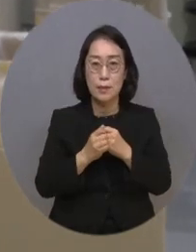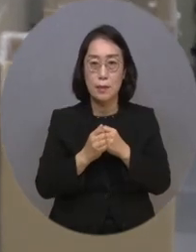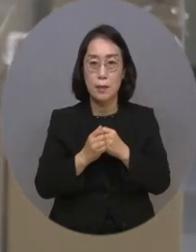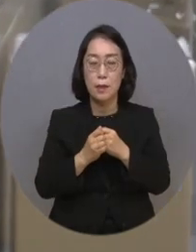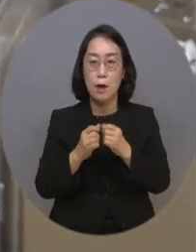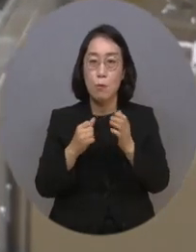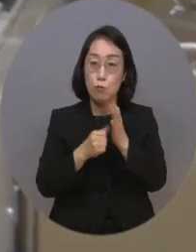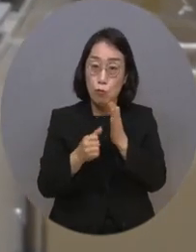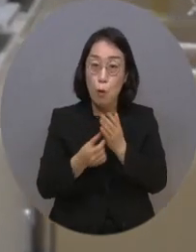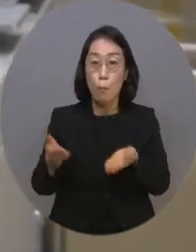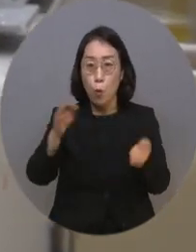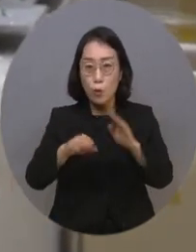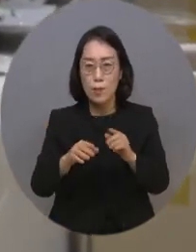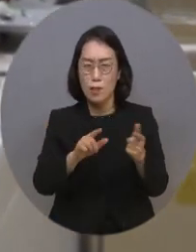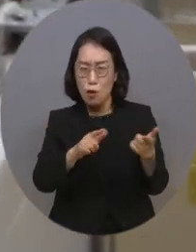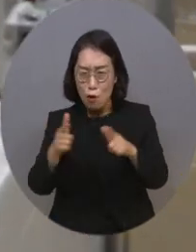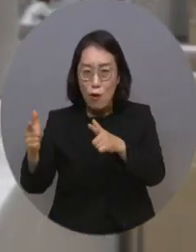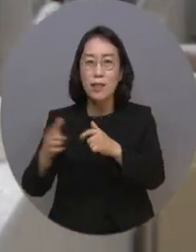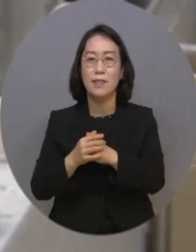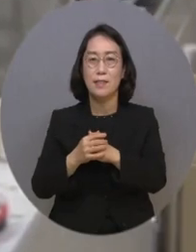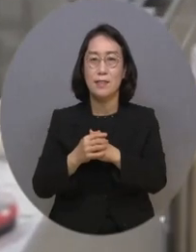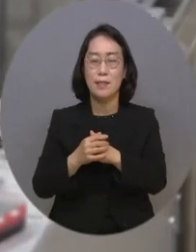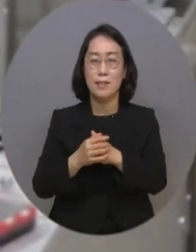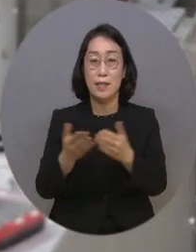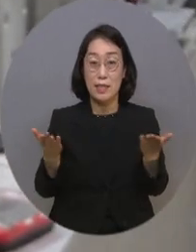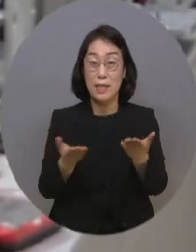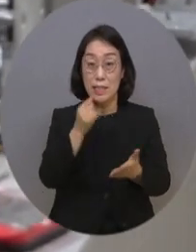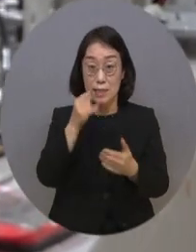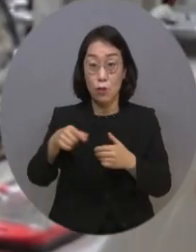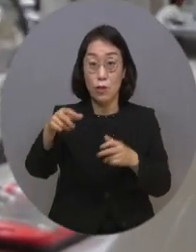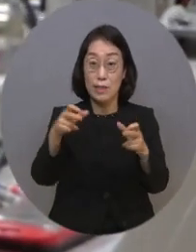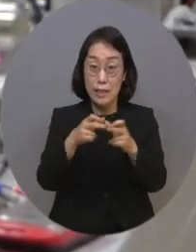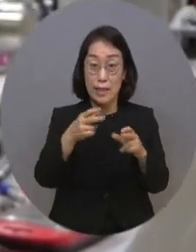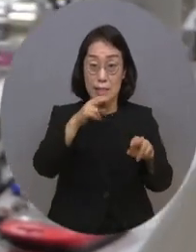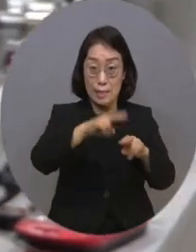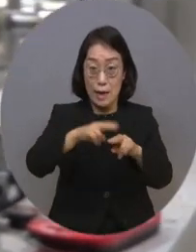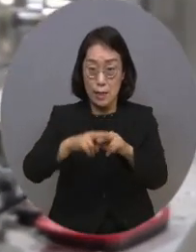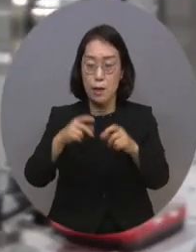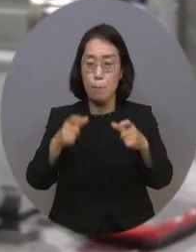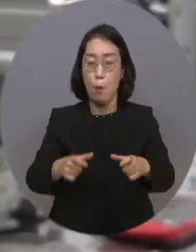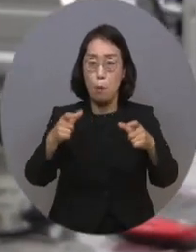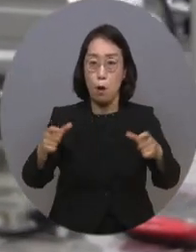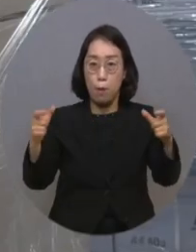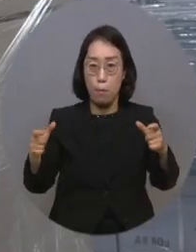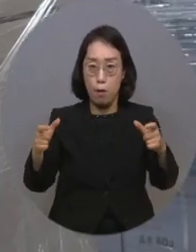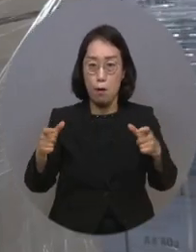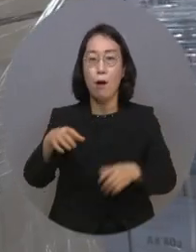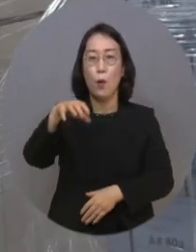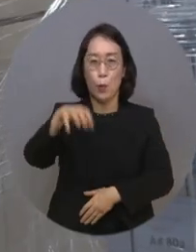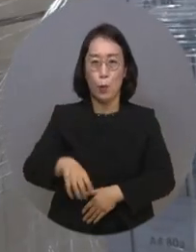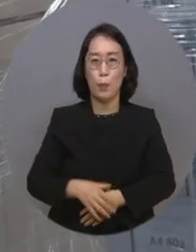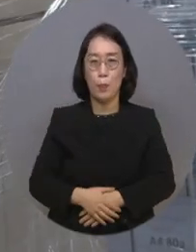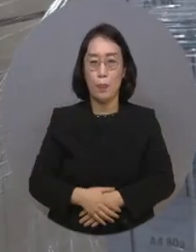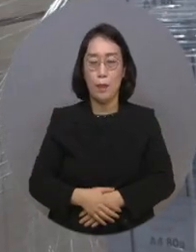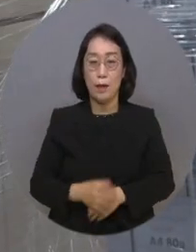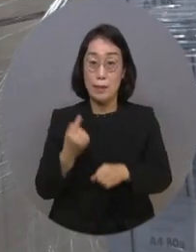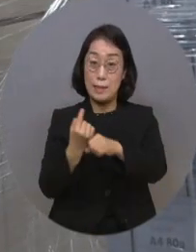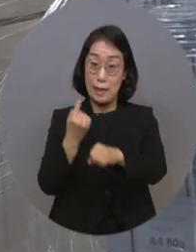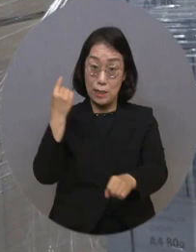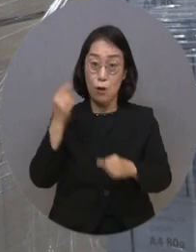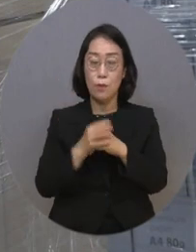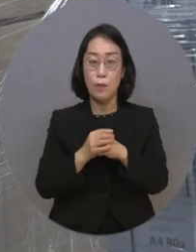포장 등의 인가공 직무를 병행하며 장애인 일자리를 꾸준히 늘려가고 있습니다. 또한